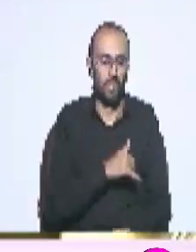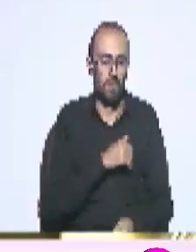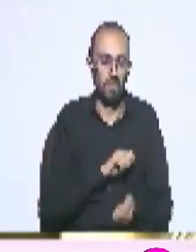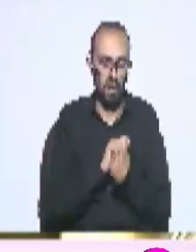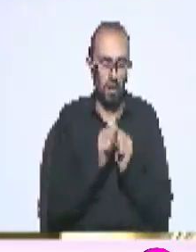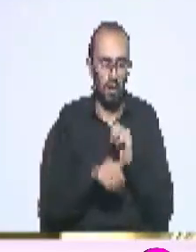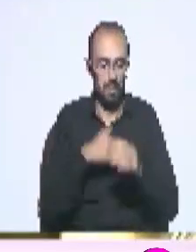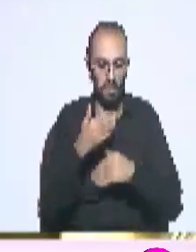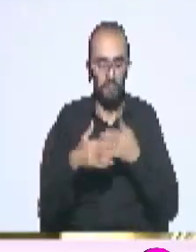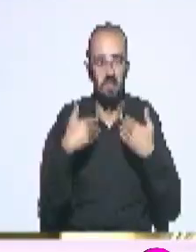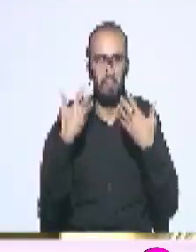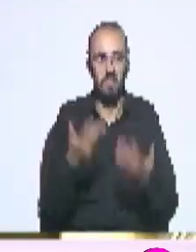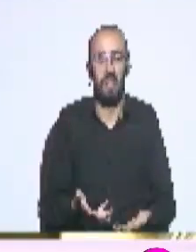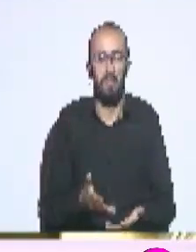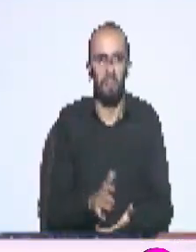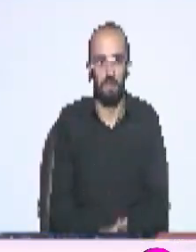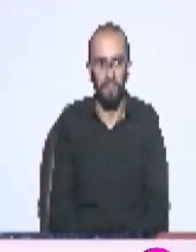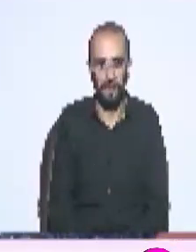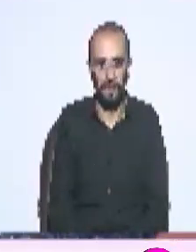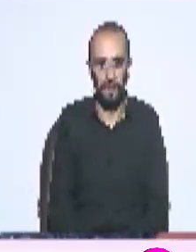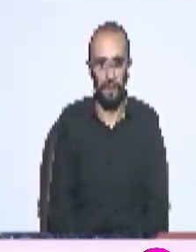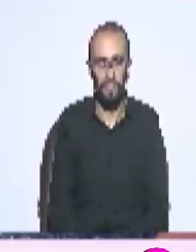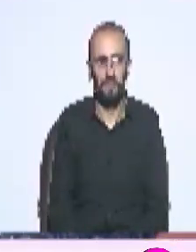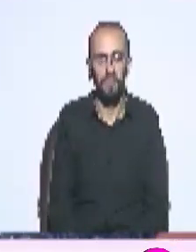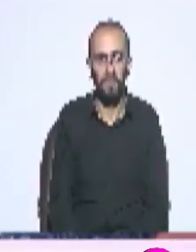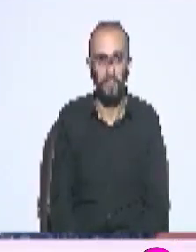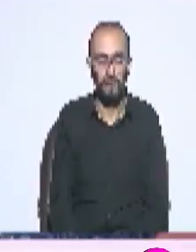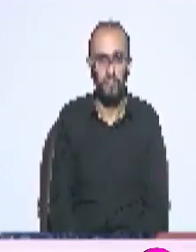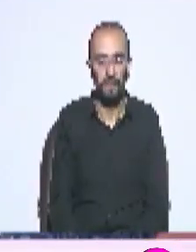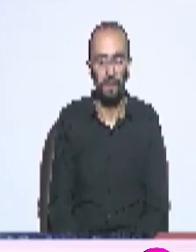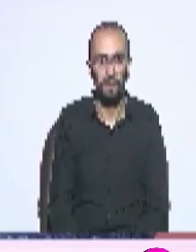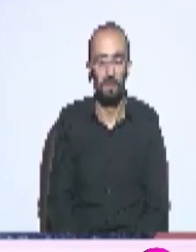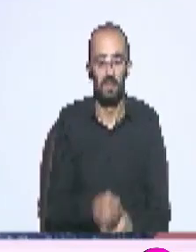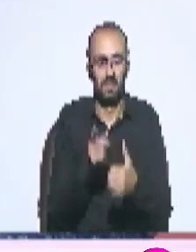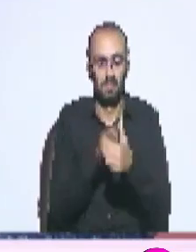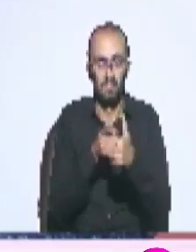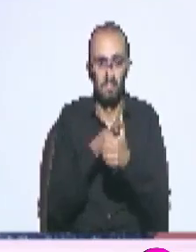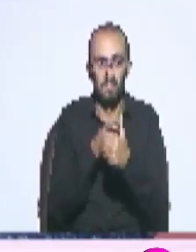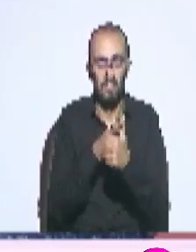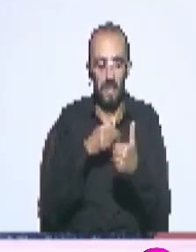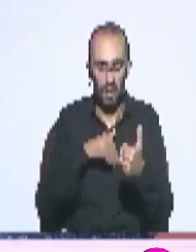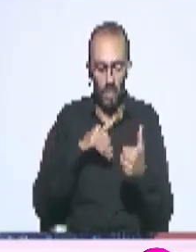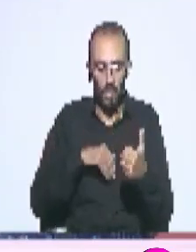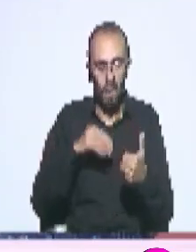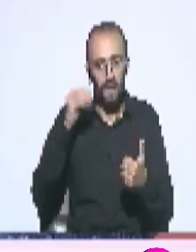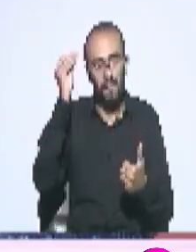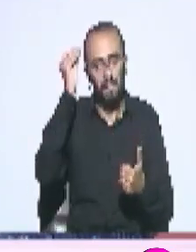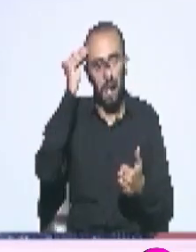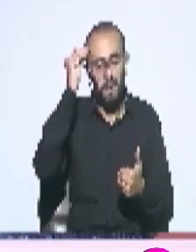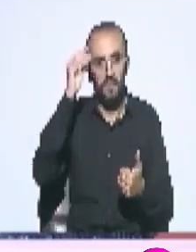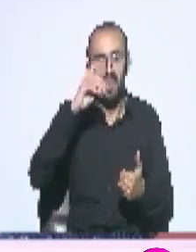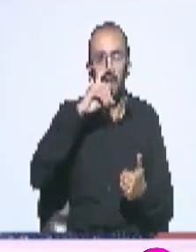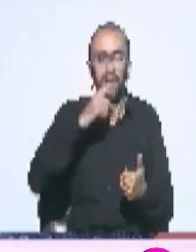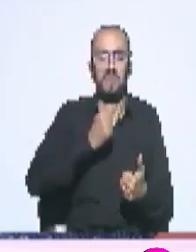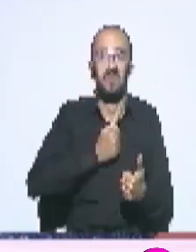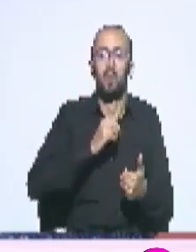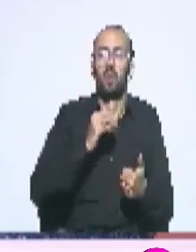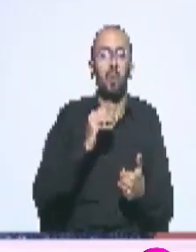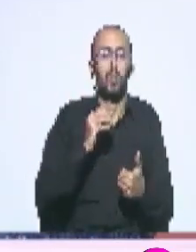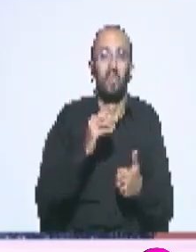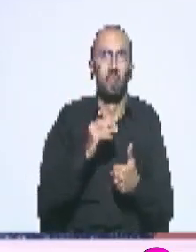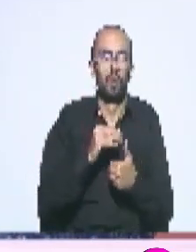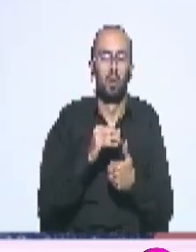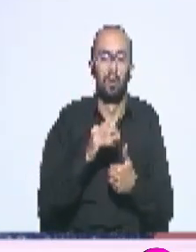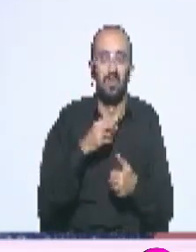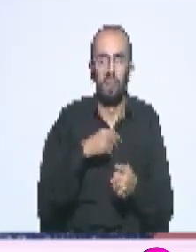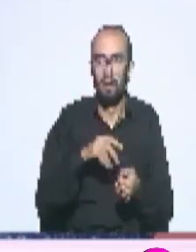علشان ده يظهر عليا من بره تمام اول حاجه ان انا يبقى عندي سيلف اويرنس او ان انا معرفتي بذاتي ما بتطلعش